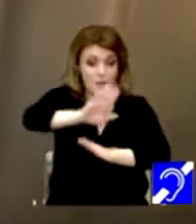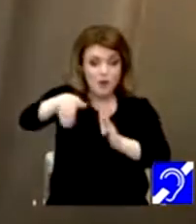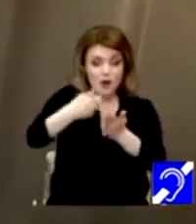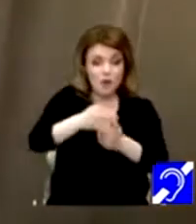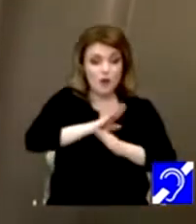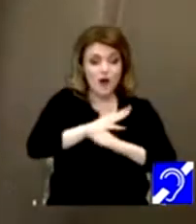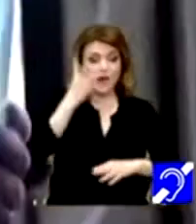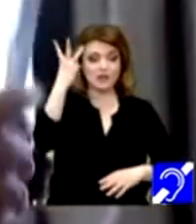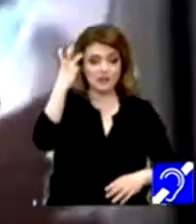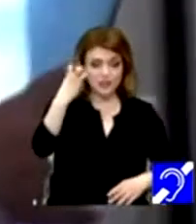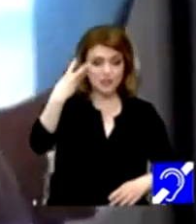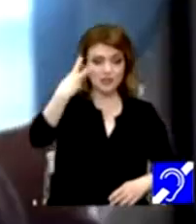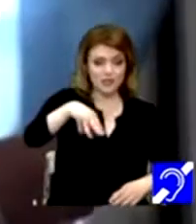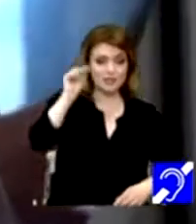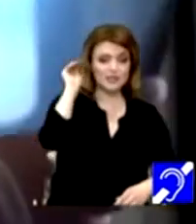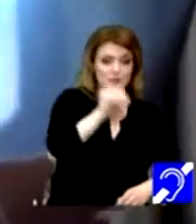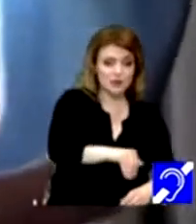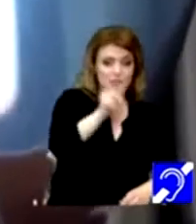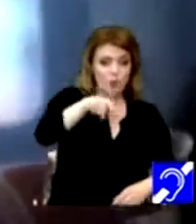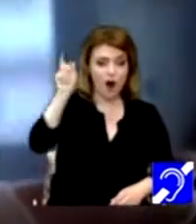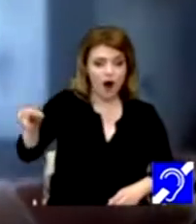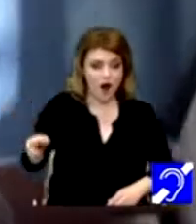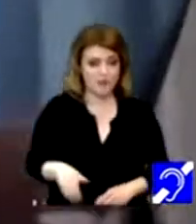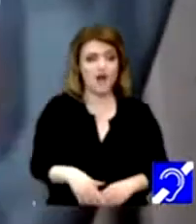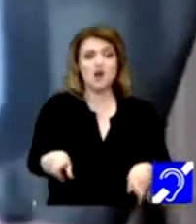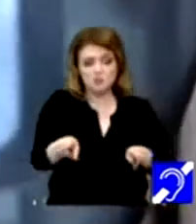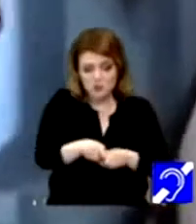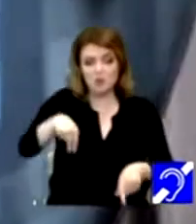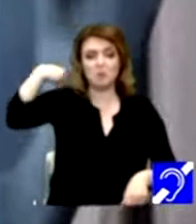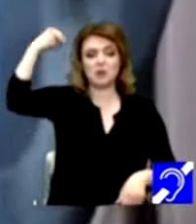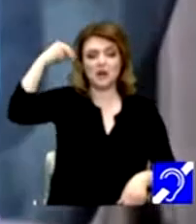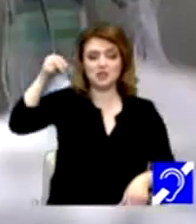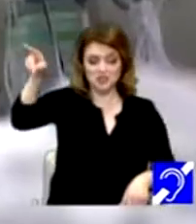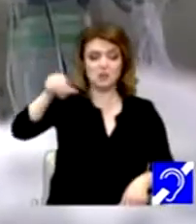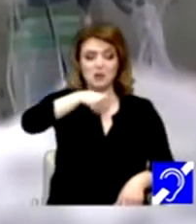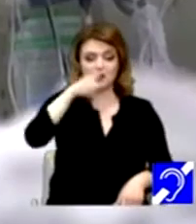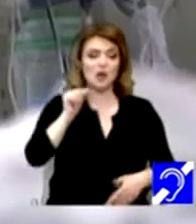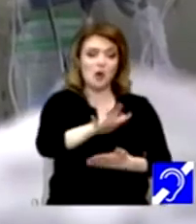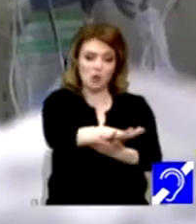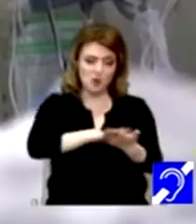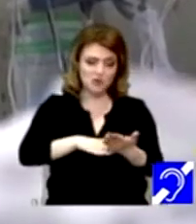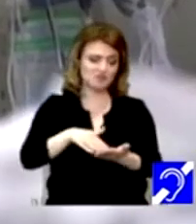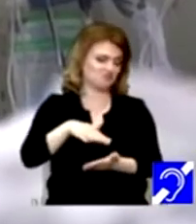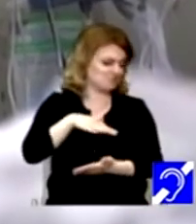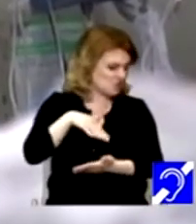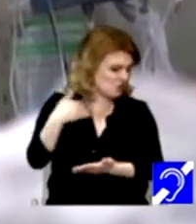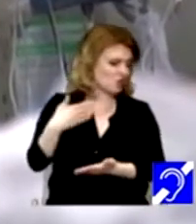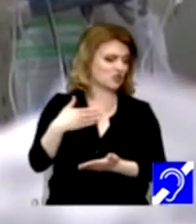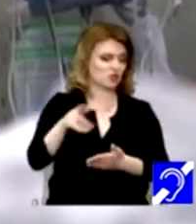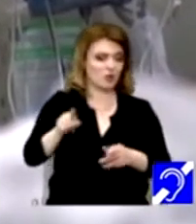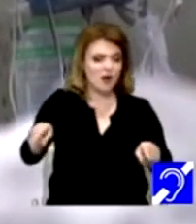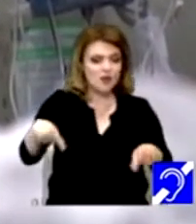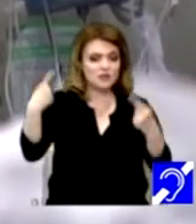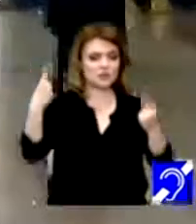au murit peste 330.000 de oameni. Chiar și așa, președintele Jair Bolsonaro continuă să respingă ideea izolării